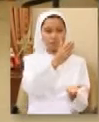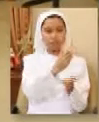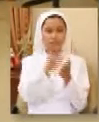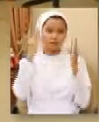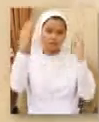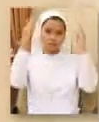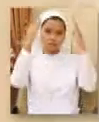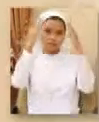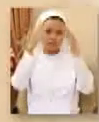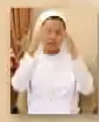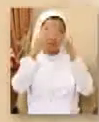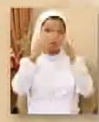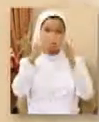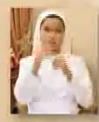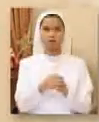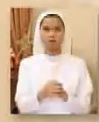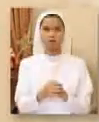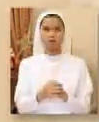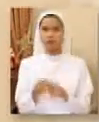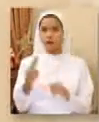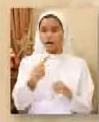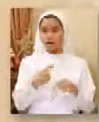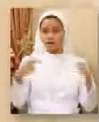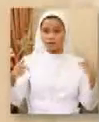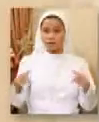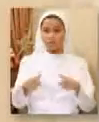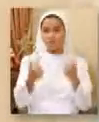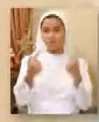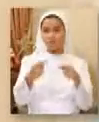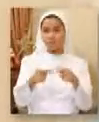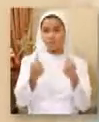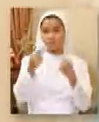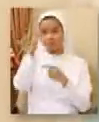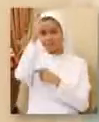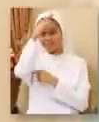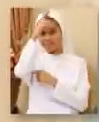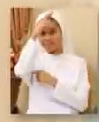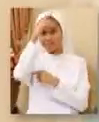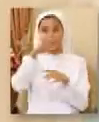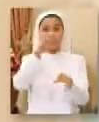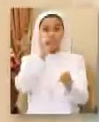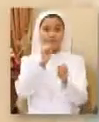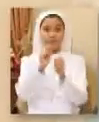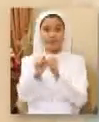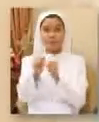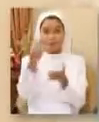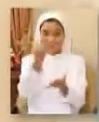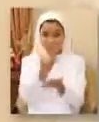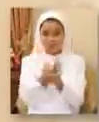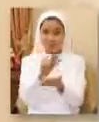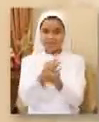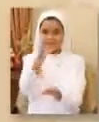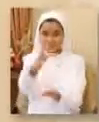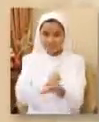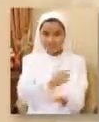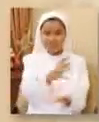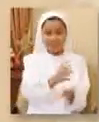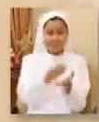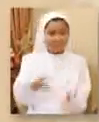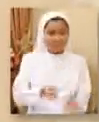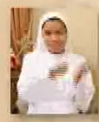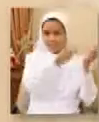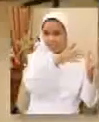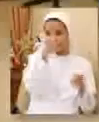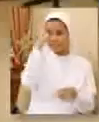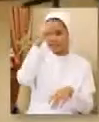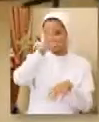mga sabungero. Magpapaderby daw sila at yung yung benefits, punta si bahay. Sabi ko,